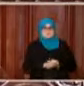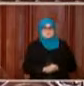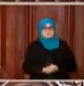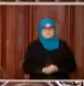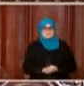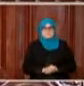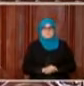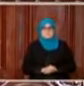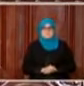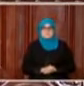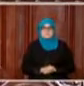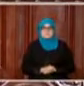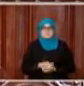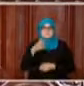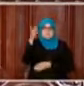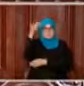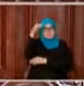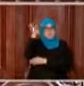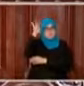هو أن الدولة التونسية